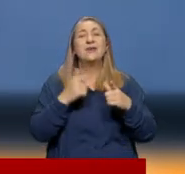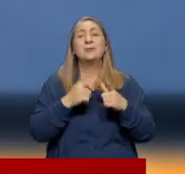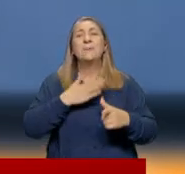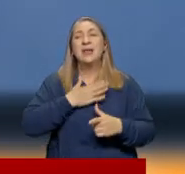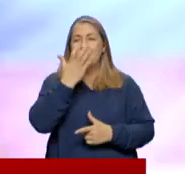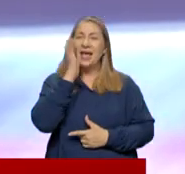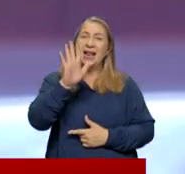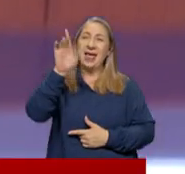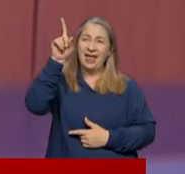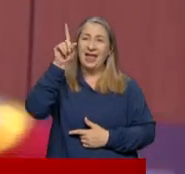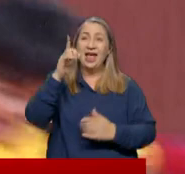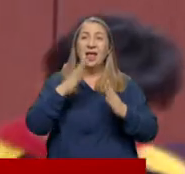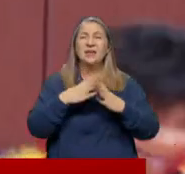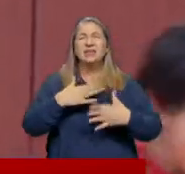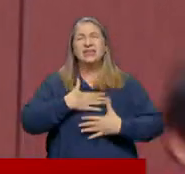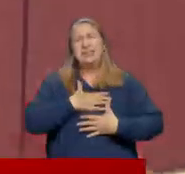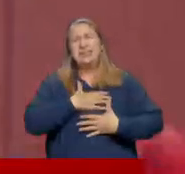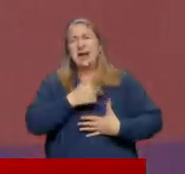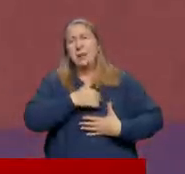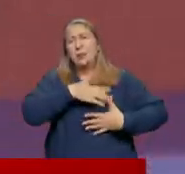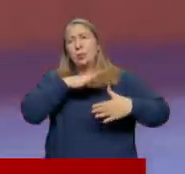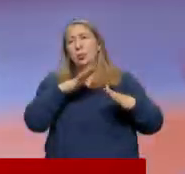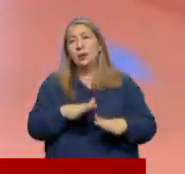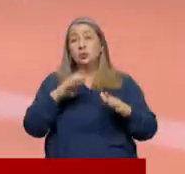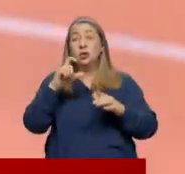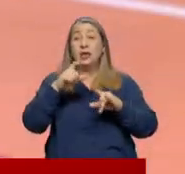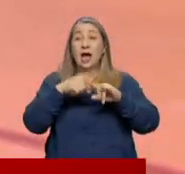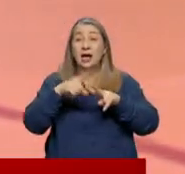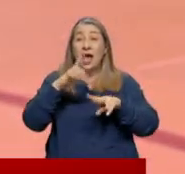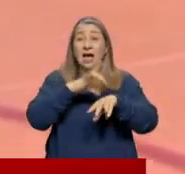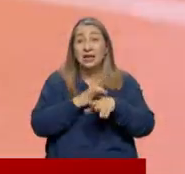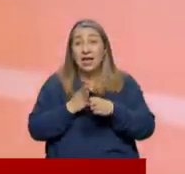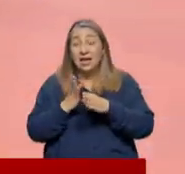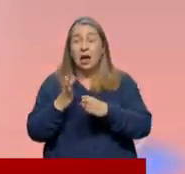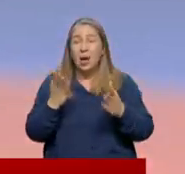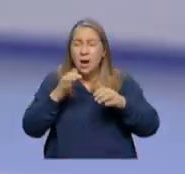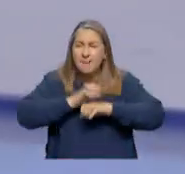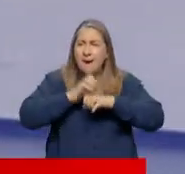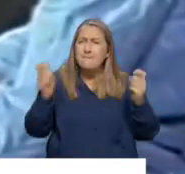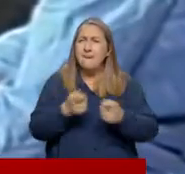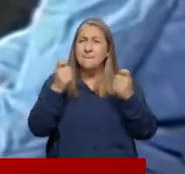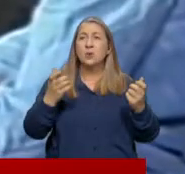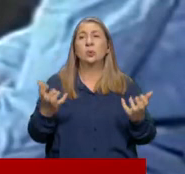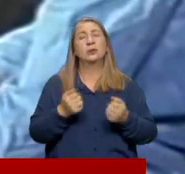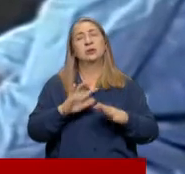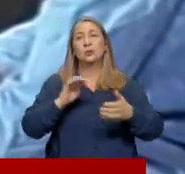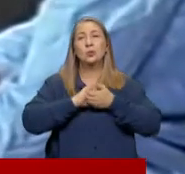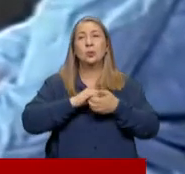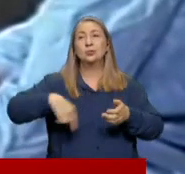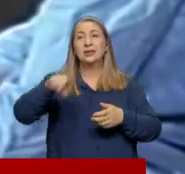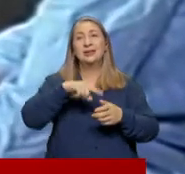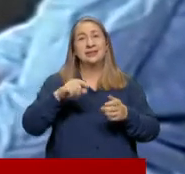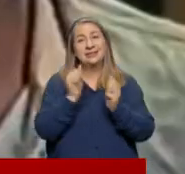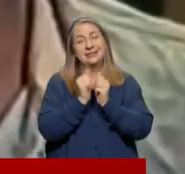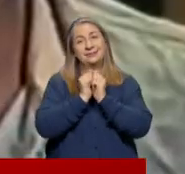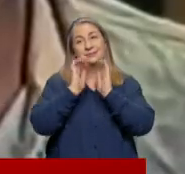ya evinde fenalaşan ve kalbi duran Cüneyt Arkın hastaneye kaldırıldı ama müdahaleler sonuç vermedi dostlarının